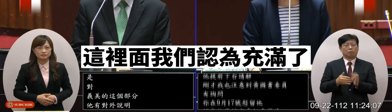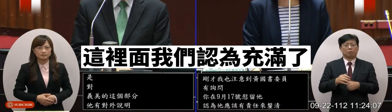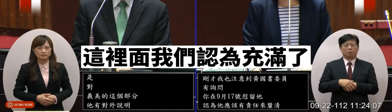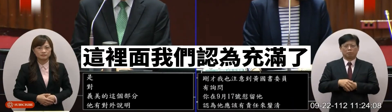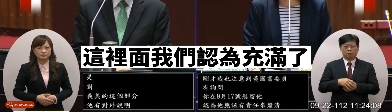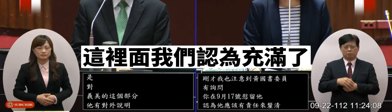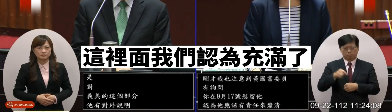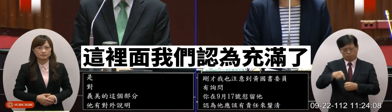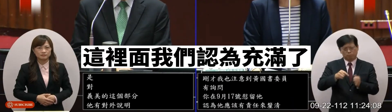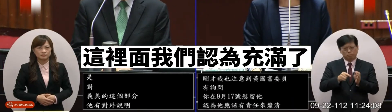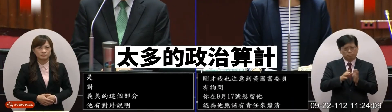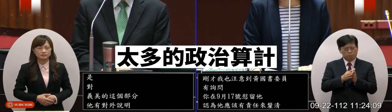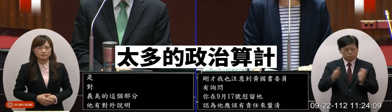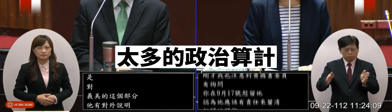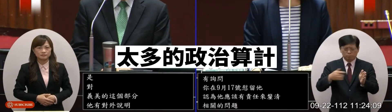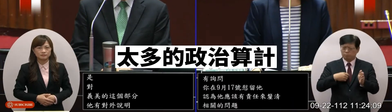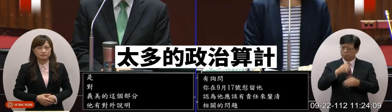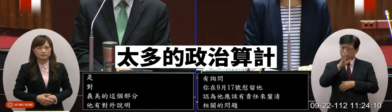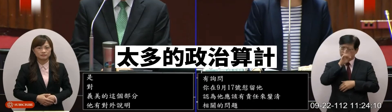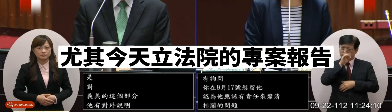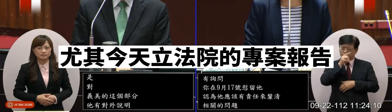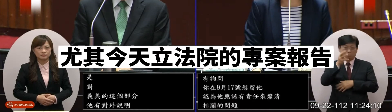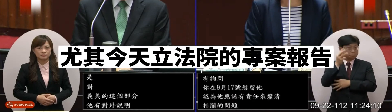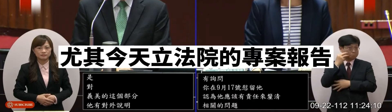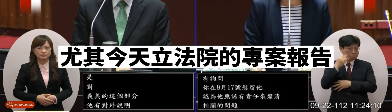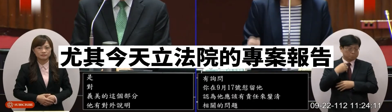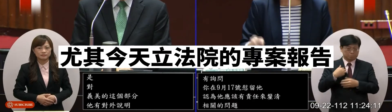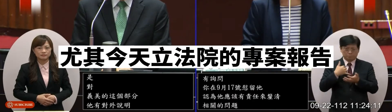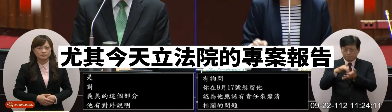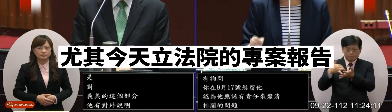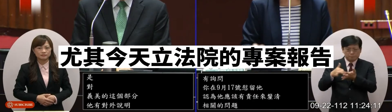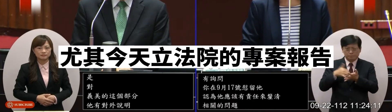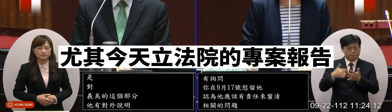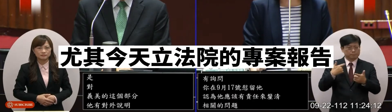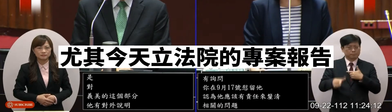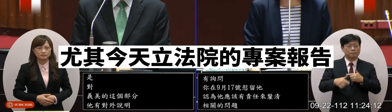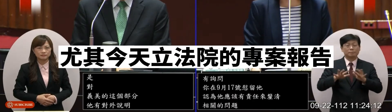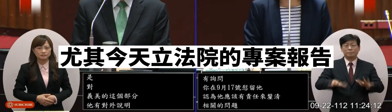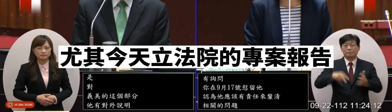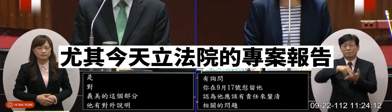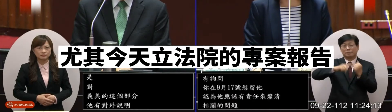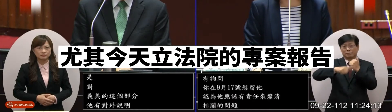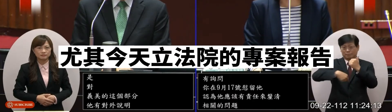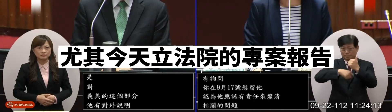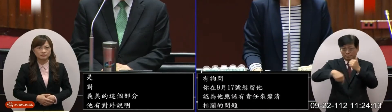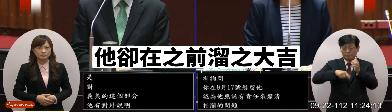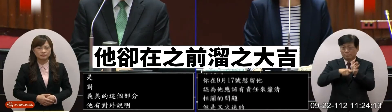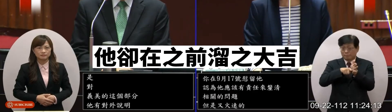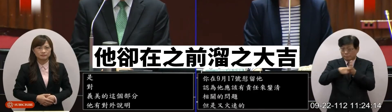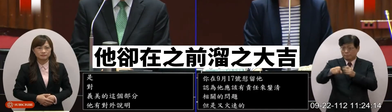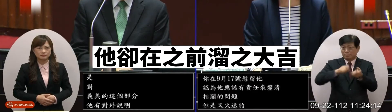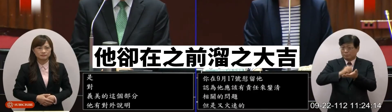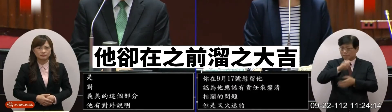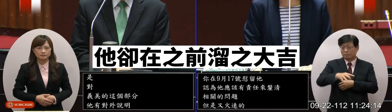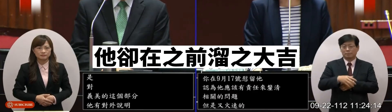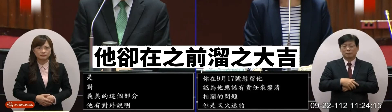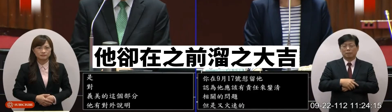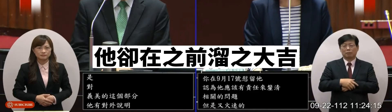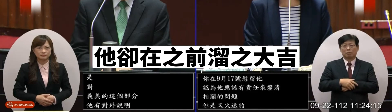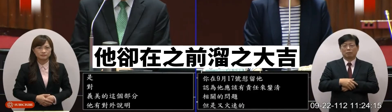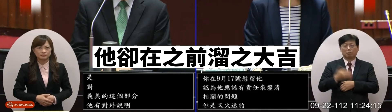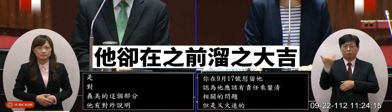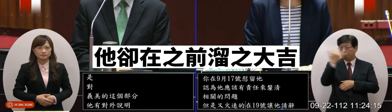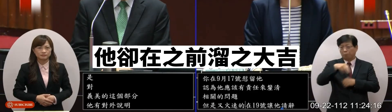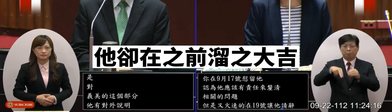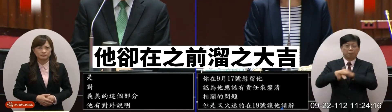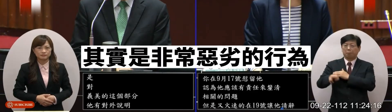里面我们认为充满了太多的政治算计，尤其今天立法院的专案报告，他却在之前呢